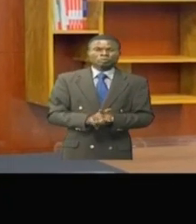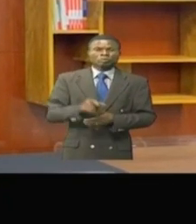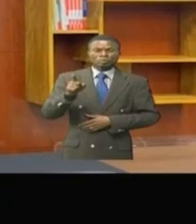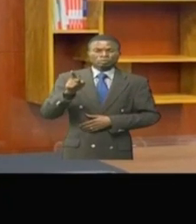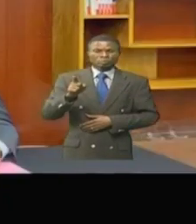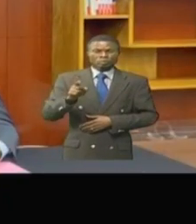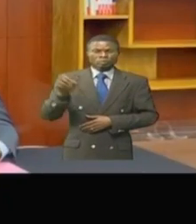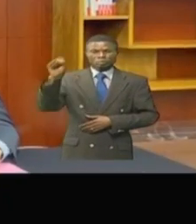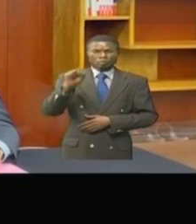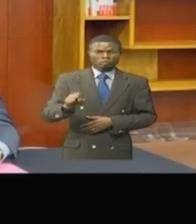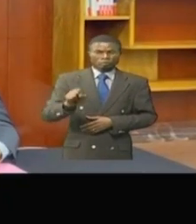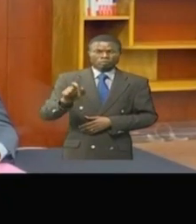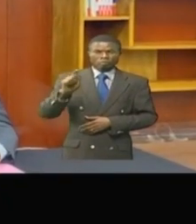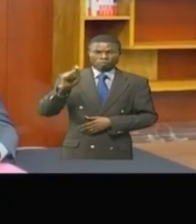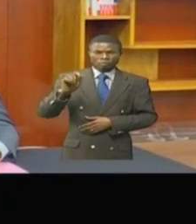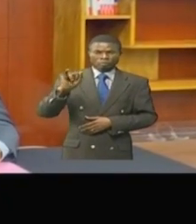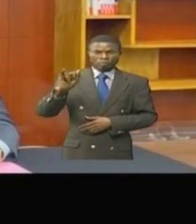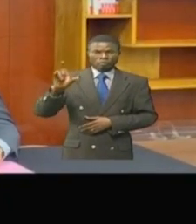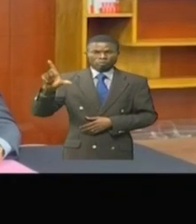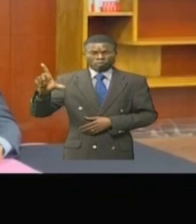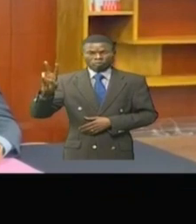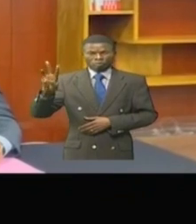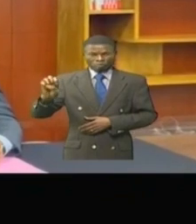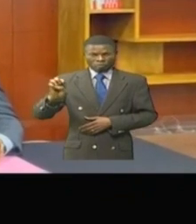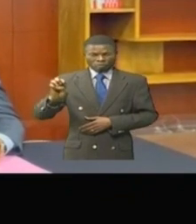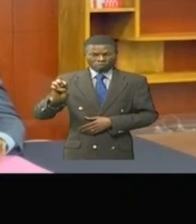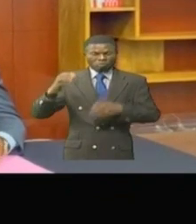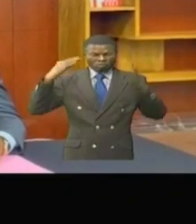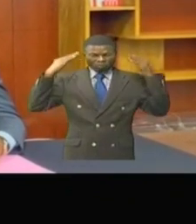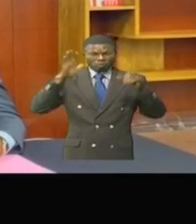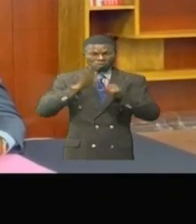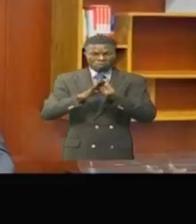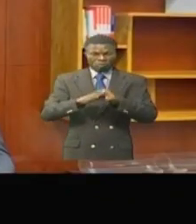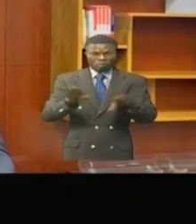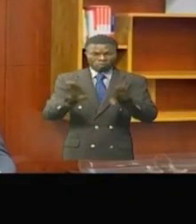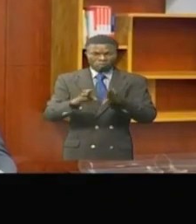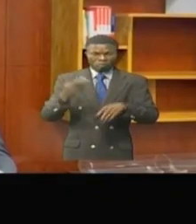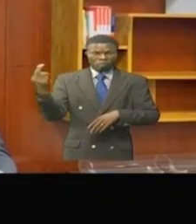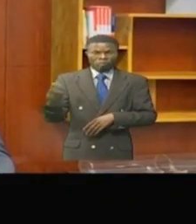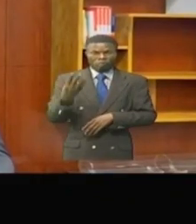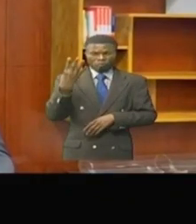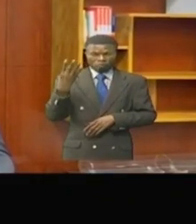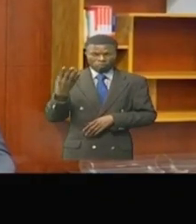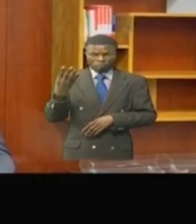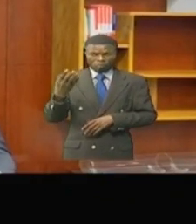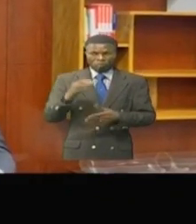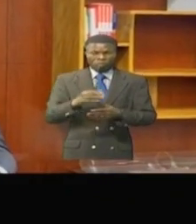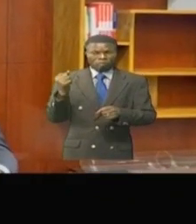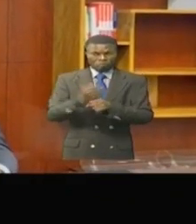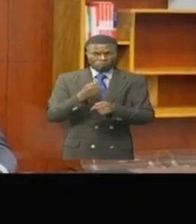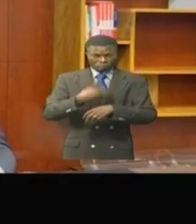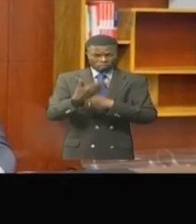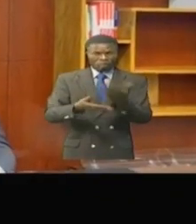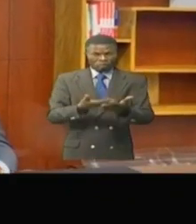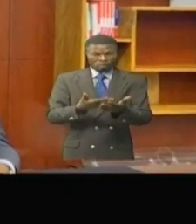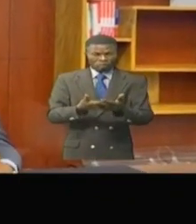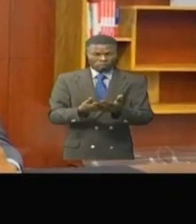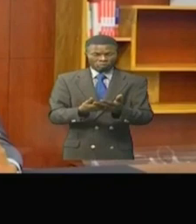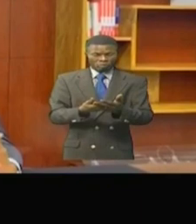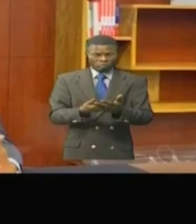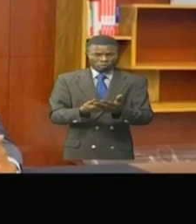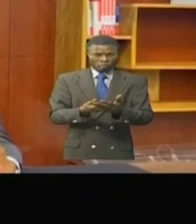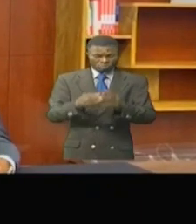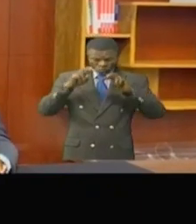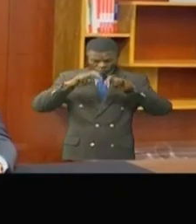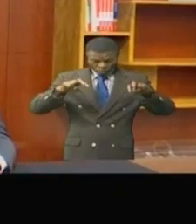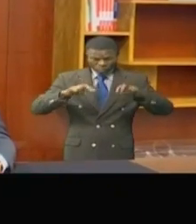Steve Wemby, dont la rumeur a enflammé la toile depuis 24 heures. Il y a un travail qui s'est fait en cours pour vérifier, parce que vous savez